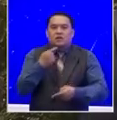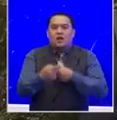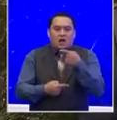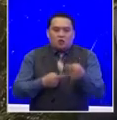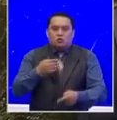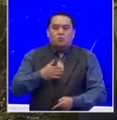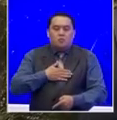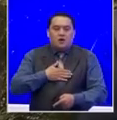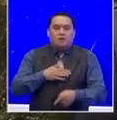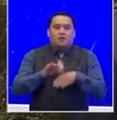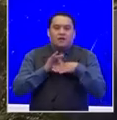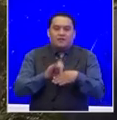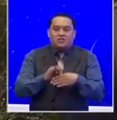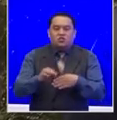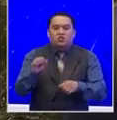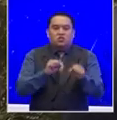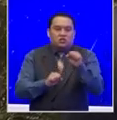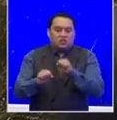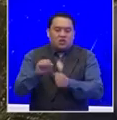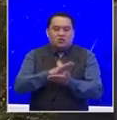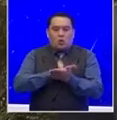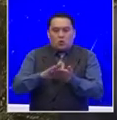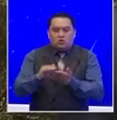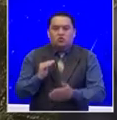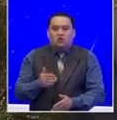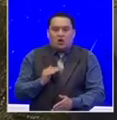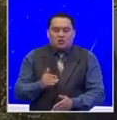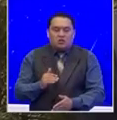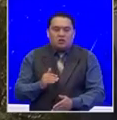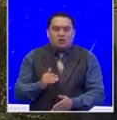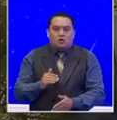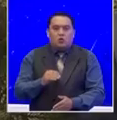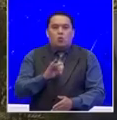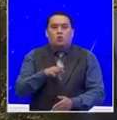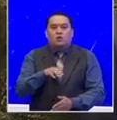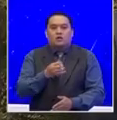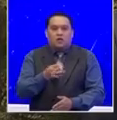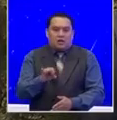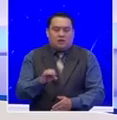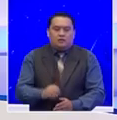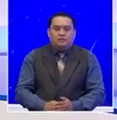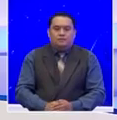Следующие мы собираемся проводить дезинфекцию частных секторов в сторону Утиная и Еркина.